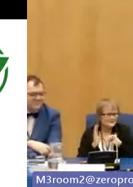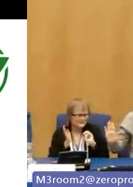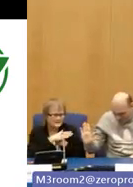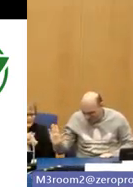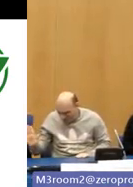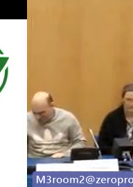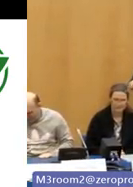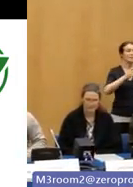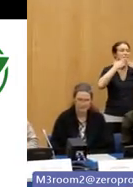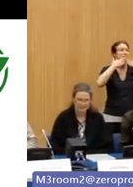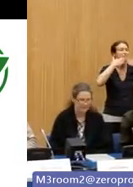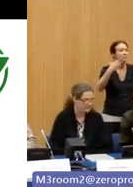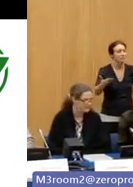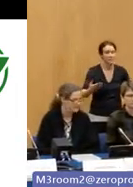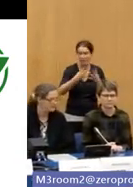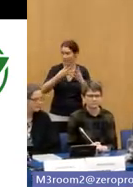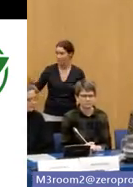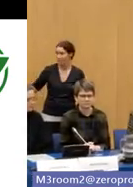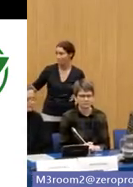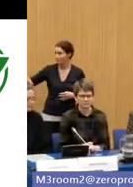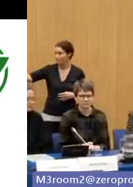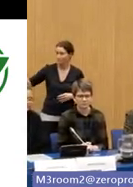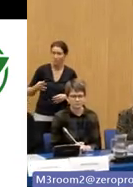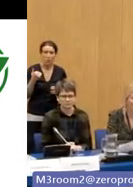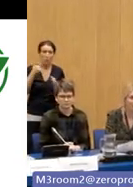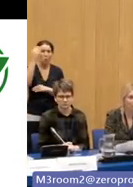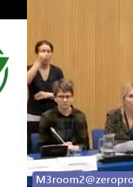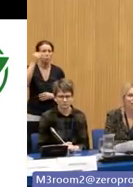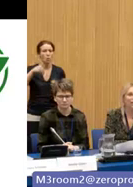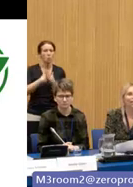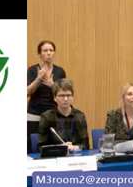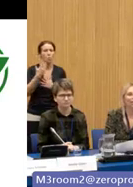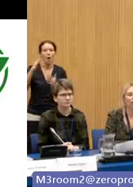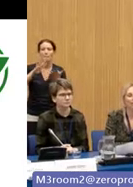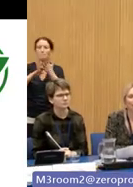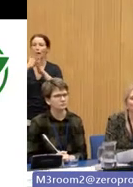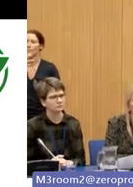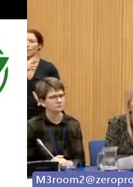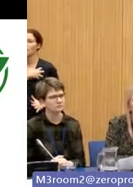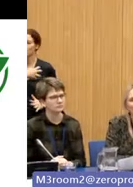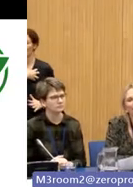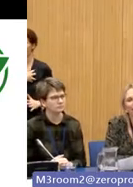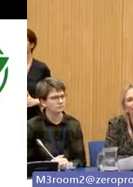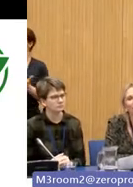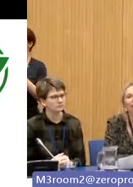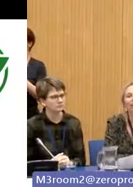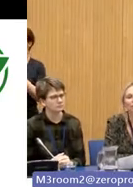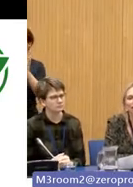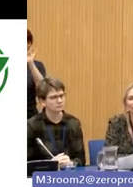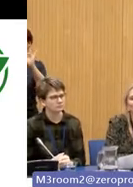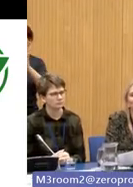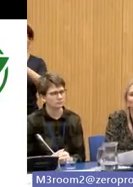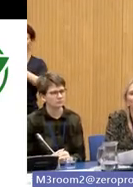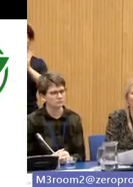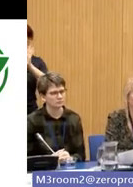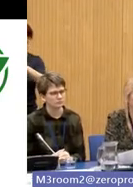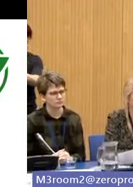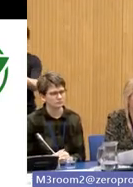Herzlichen Dank an Franziska Reschke und Johannes Siebert von der Hochschule Neubrandenburg, die noch einmal deutlich gemacht haben, wie Sie